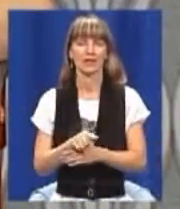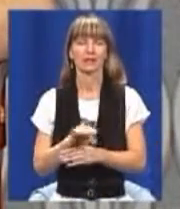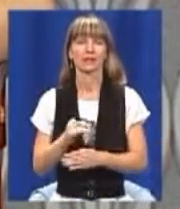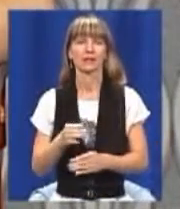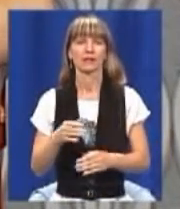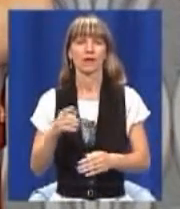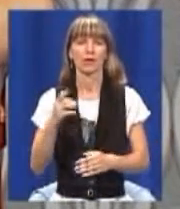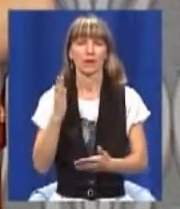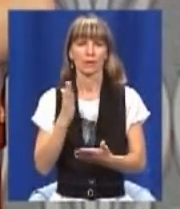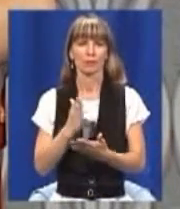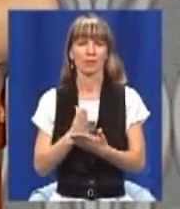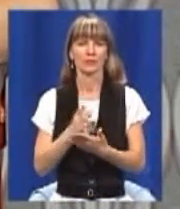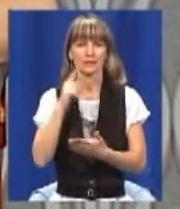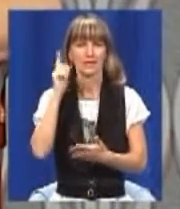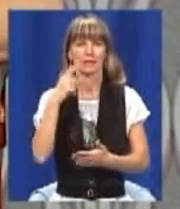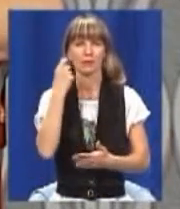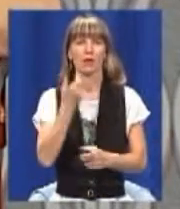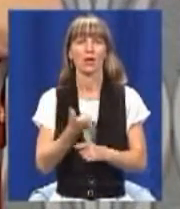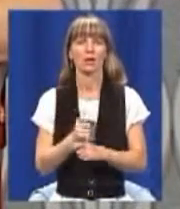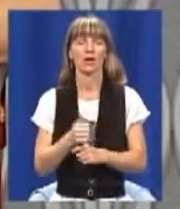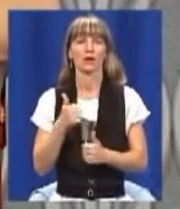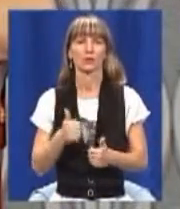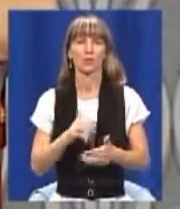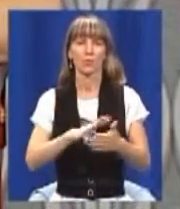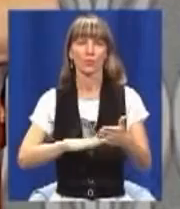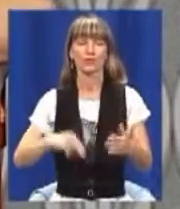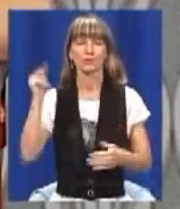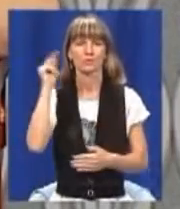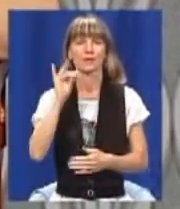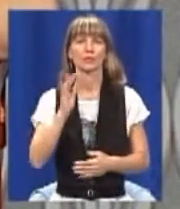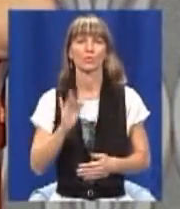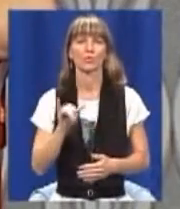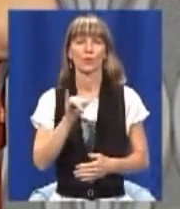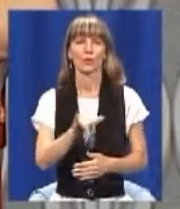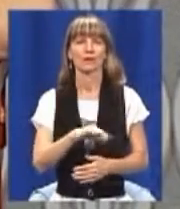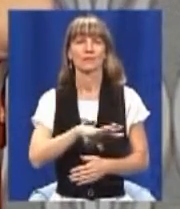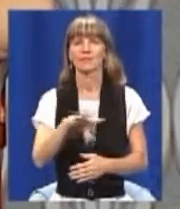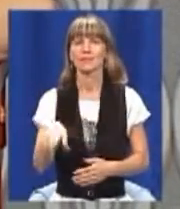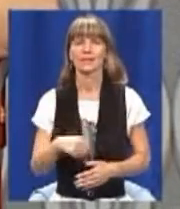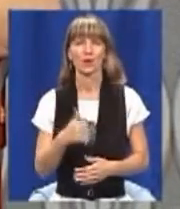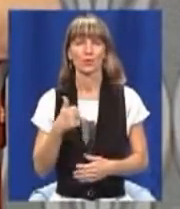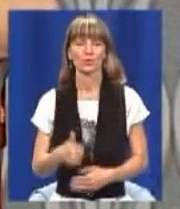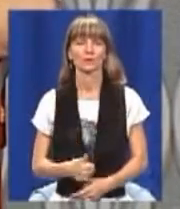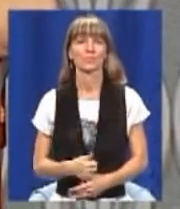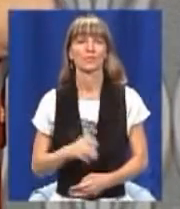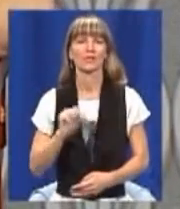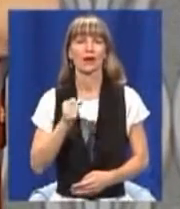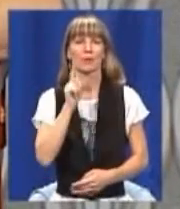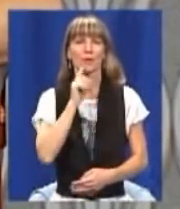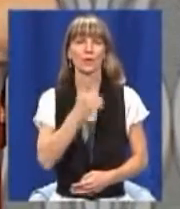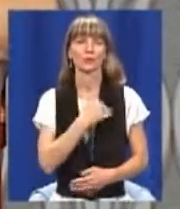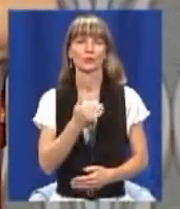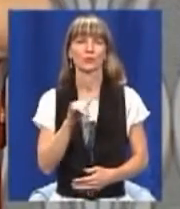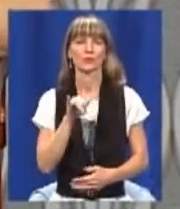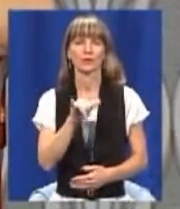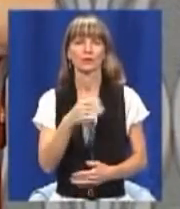володієте інформатикою, то це вже дуже круто. Я вас запевняю, що продовжуйте вивчати і буде у вас від того все дуже-дуже добре. Ну, а поки що хочу тебе